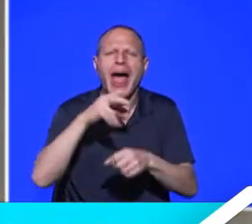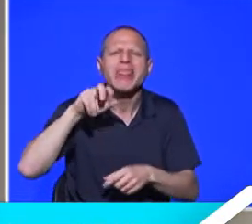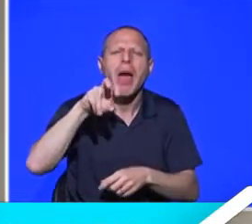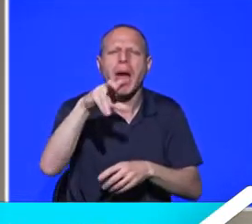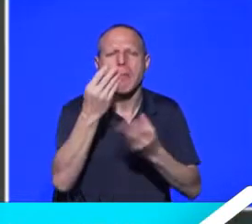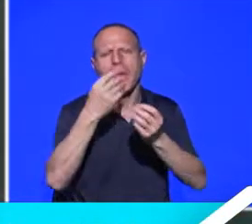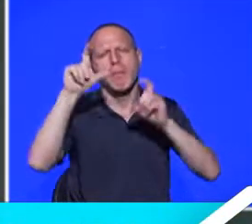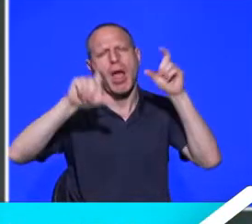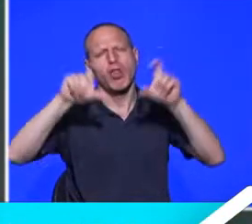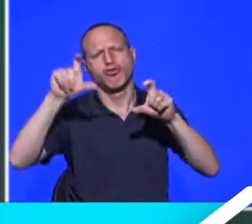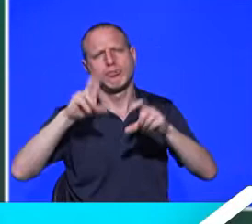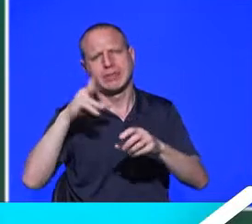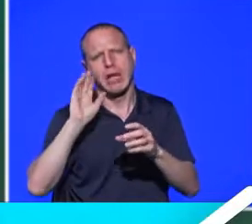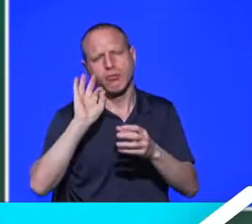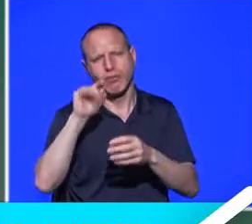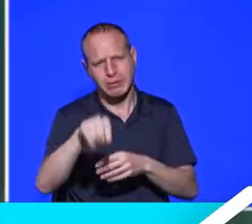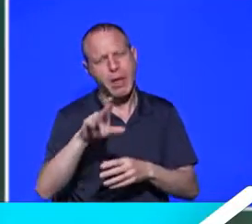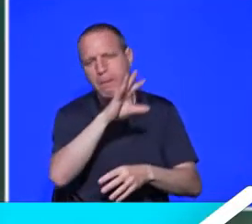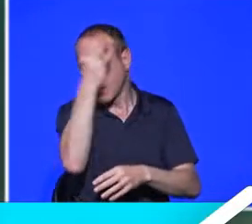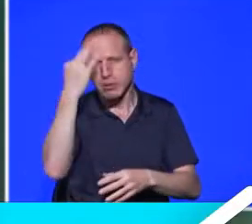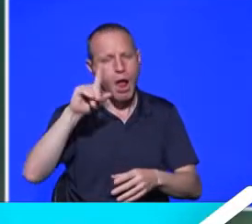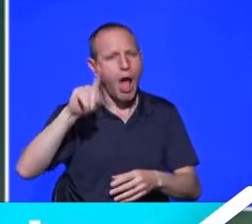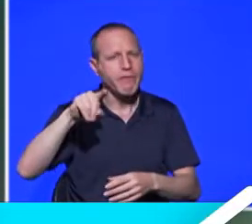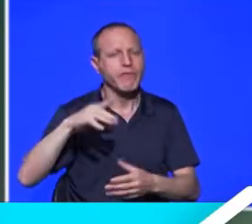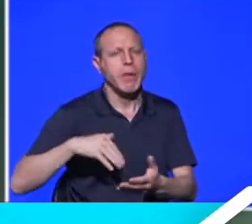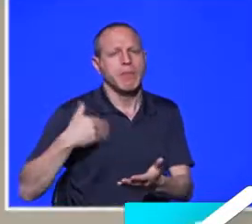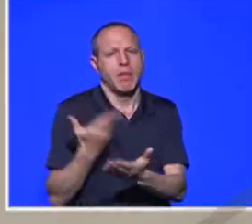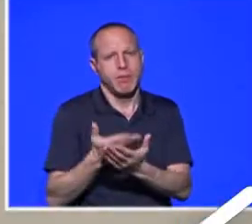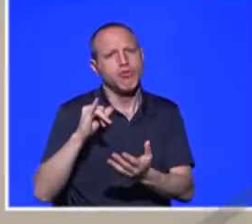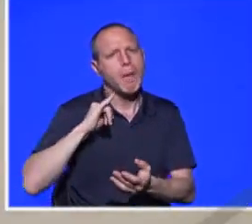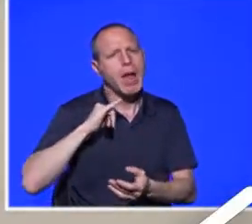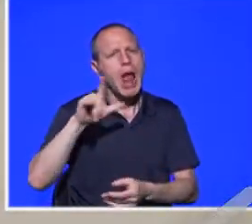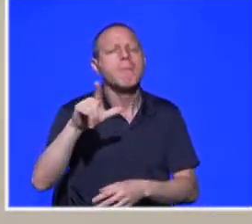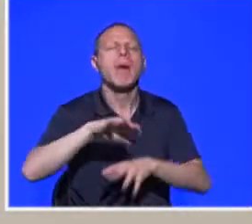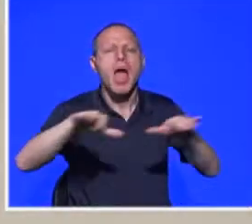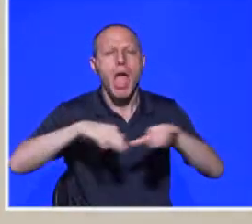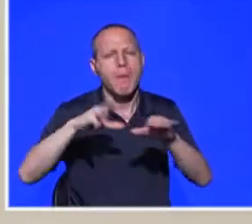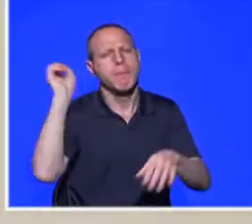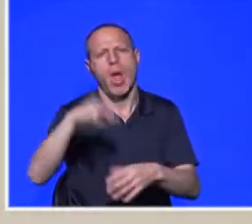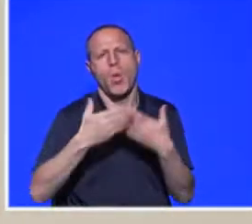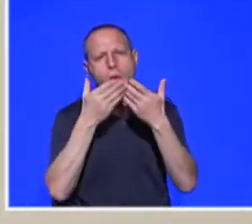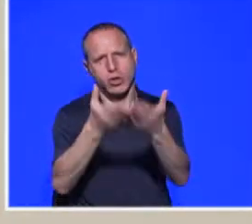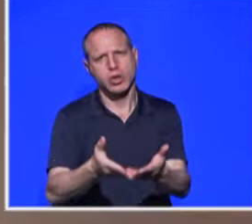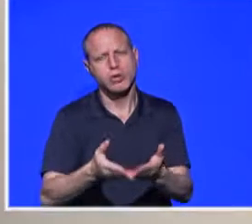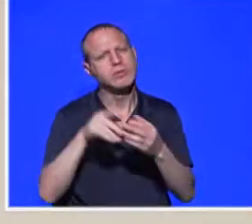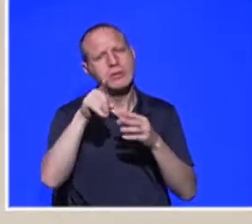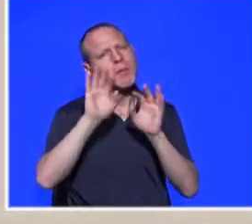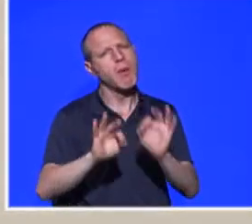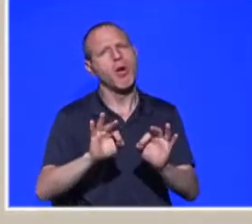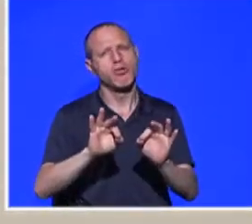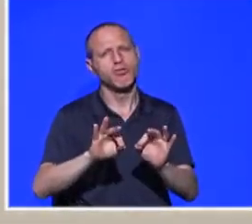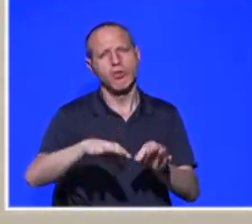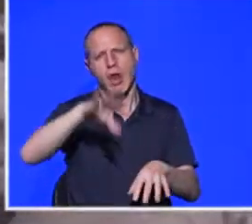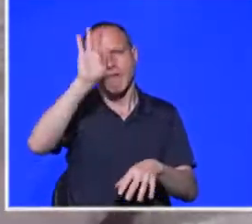זה, מזל שאלפי מתנדבים שאכפת להם מהים באו לעזור, וממש לבחור